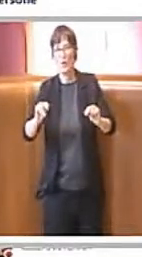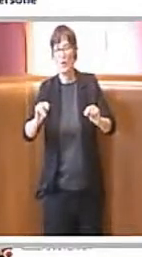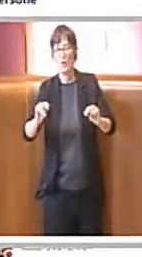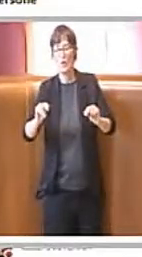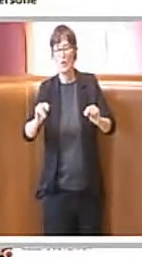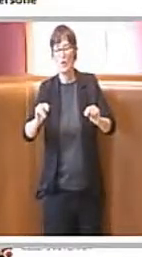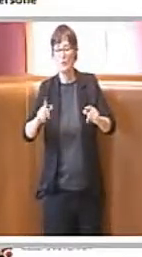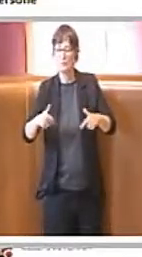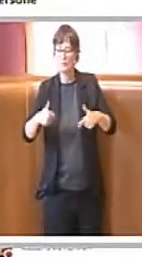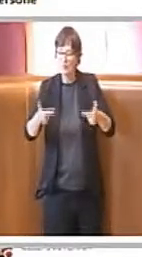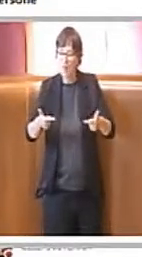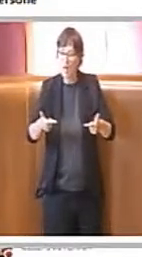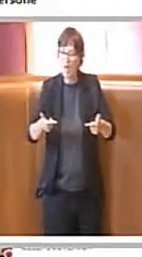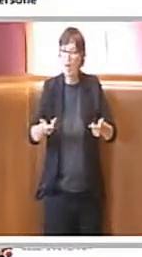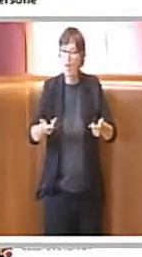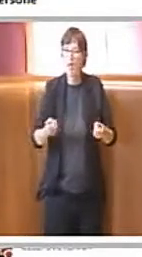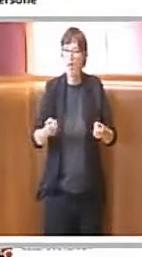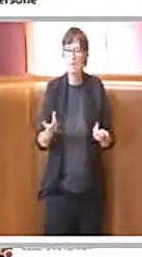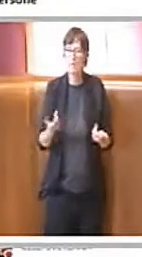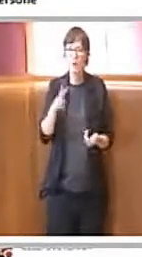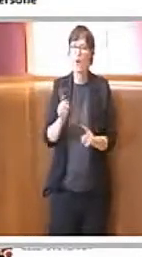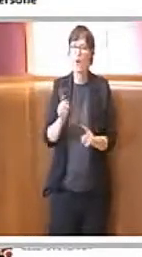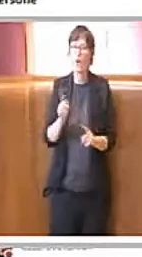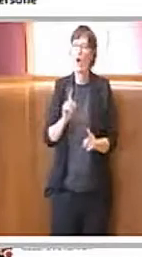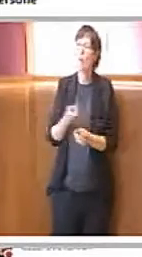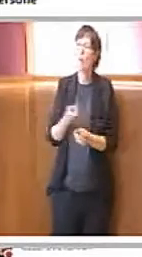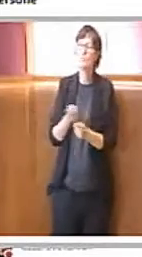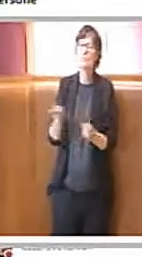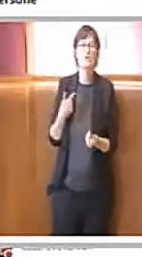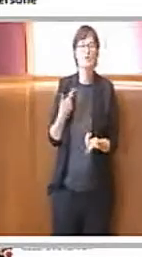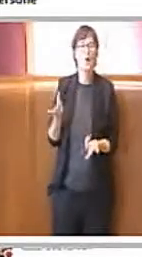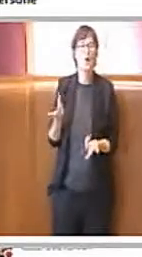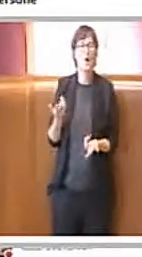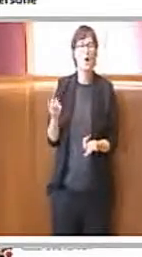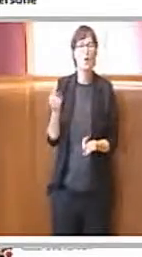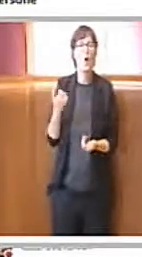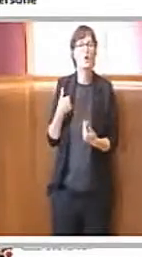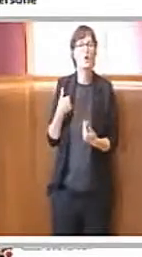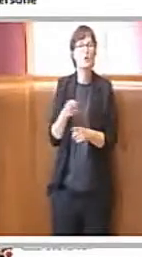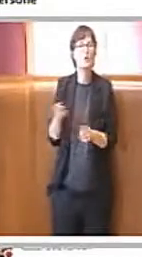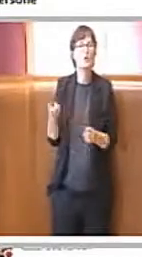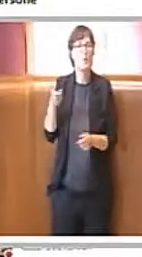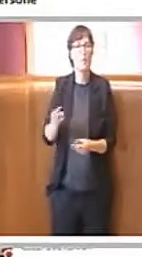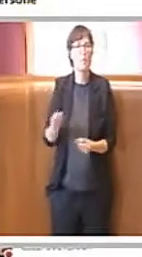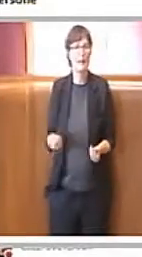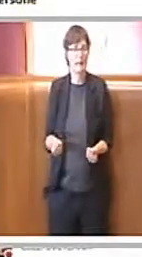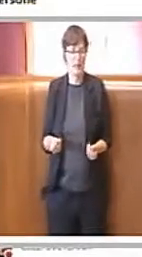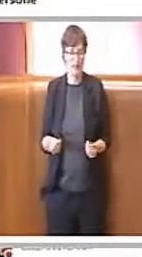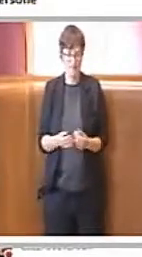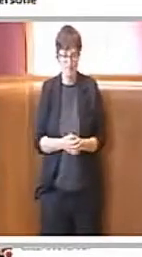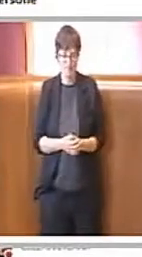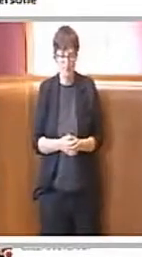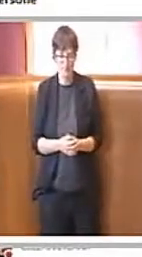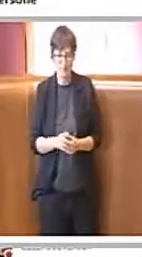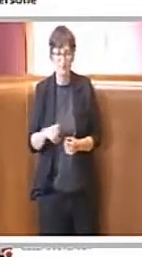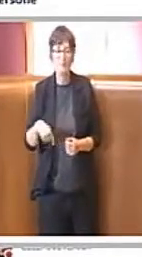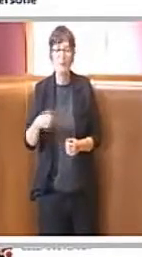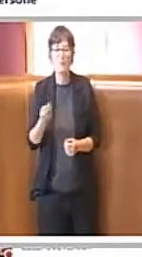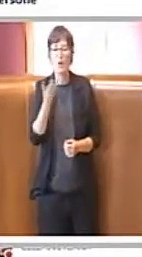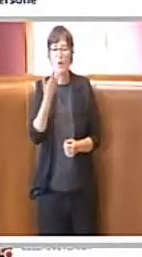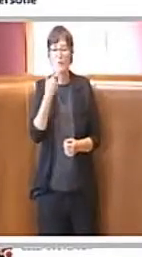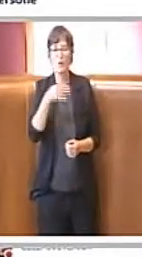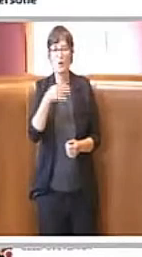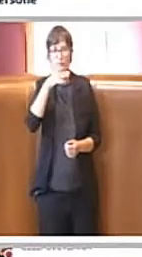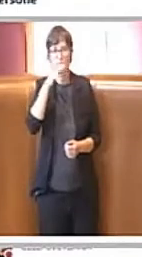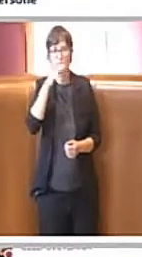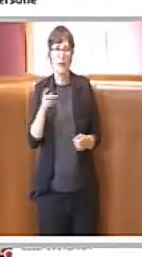a capire quali siano le obiezioni dei colleghi. E poi intervengo brevissimente perché, appunto, si